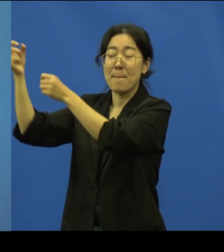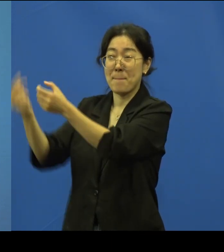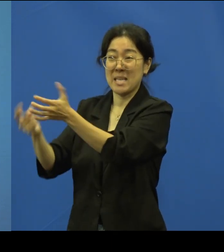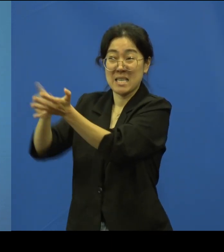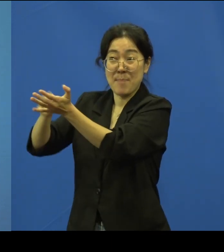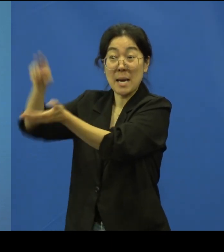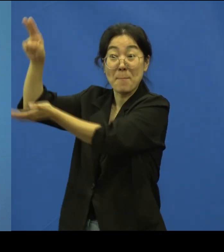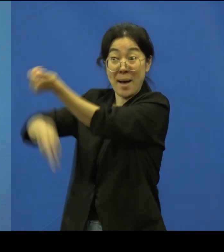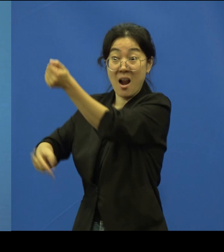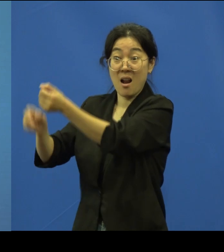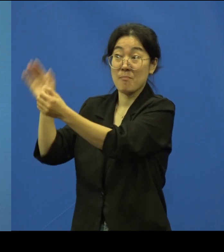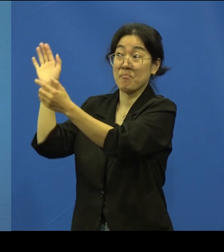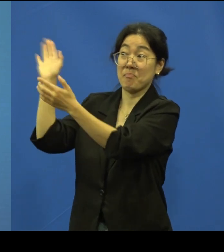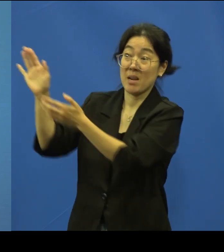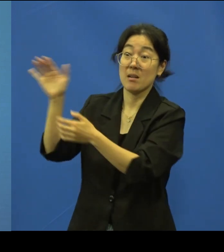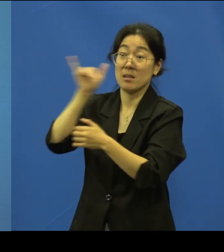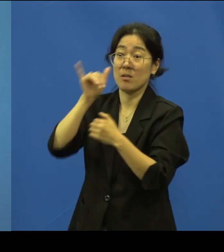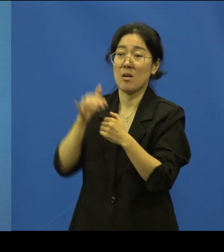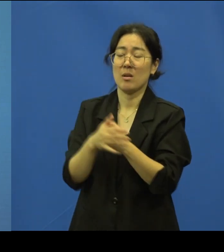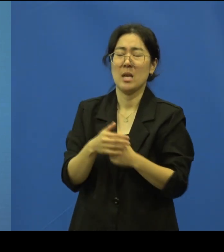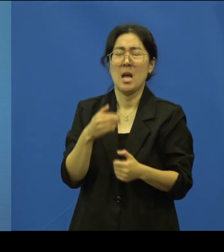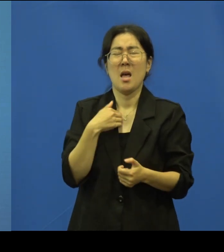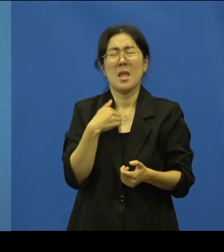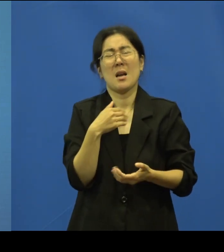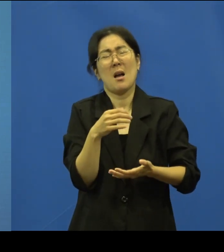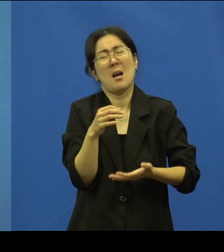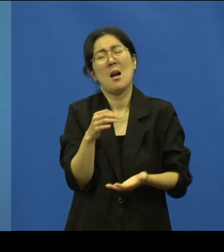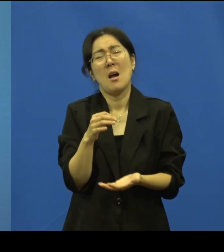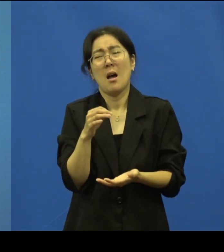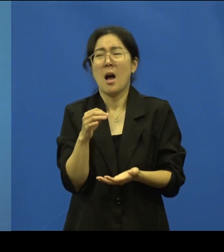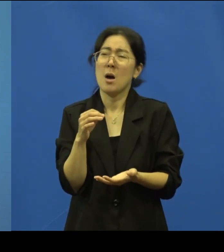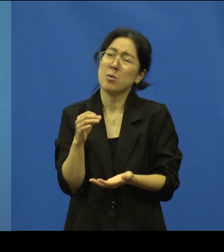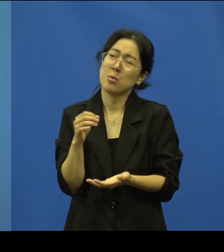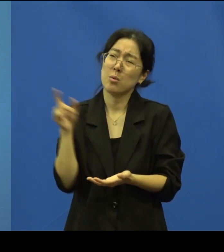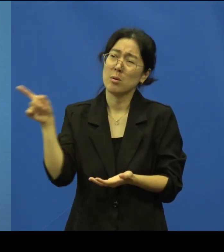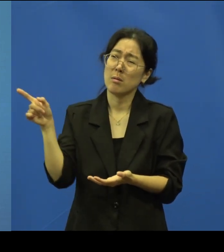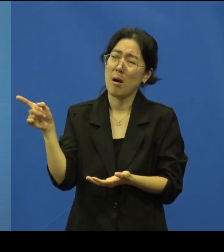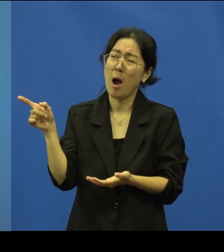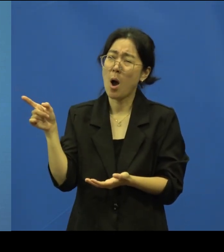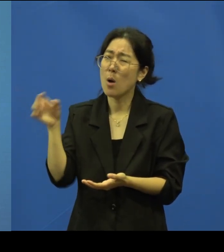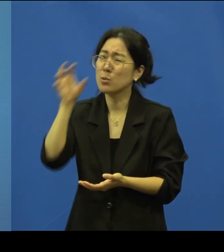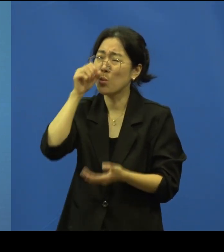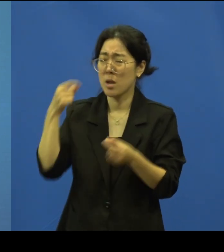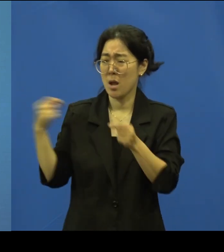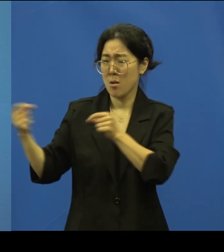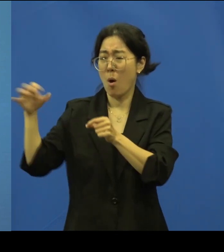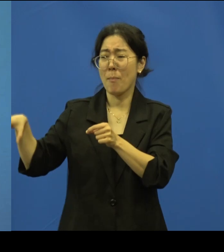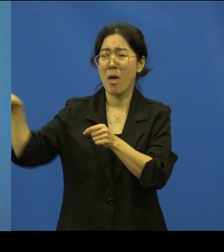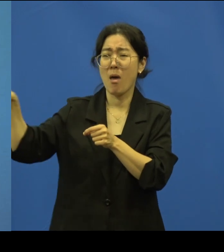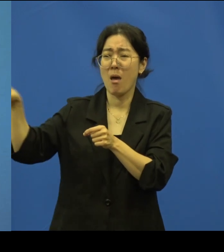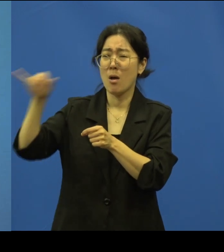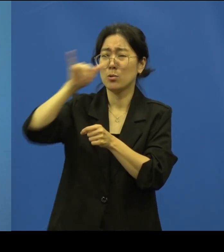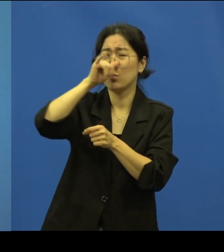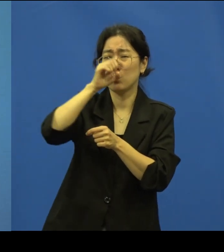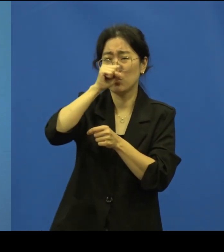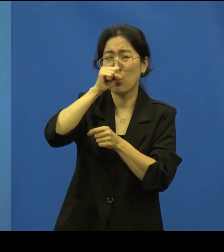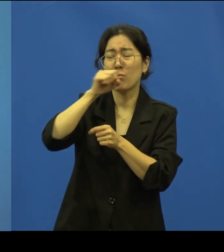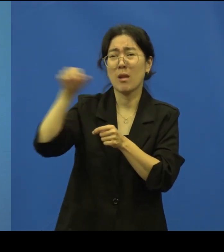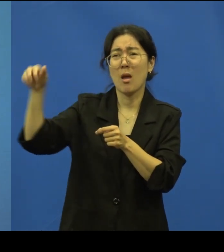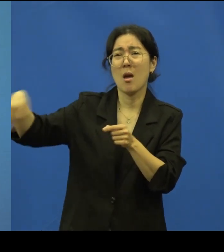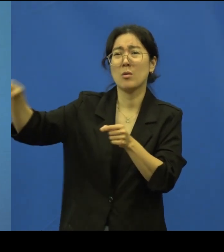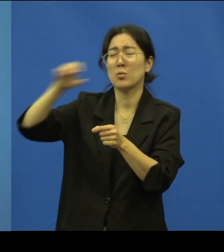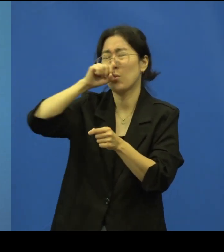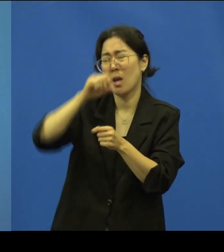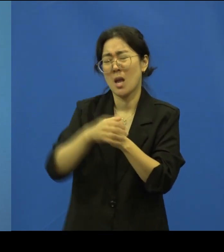안 사면 또 이 기회가 없으니 또 후회하게 될 것 같고 이걸 어떻게 해야 되나 그러다가 까짓거 장로님들하고